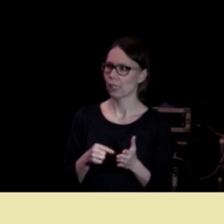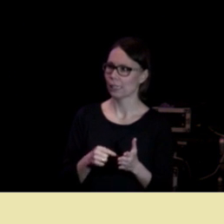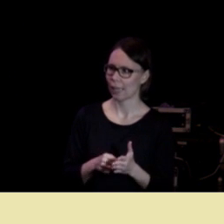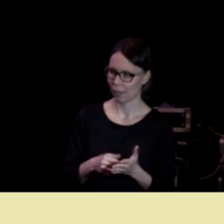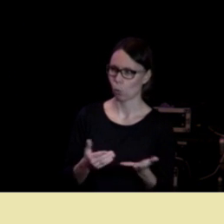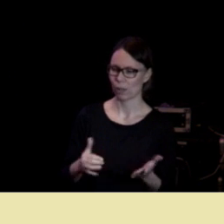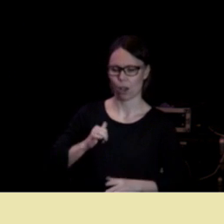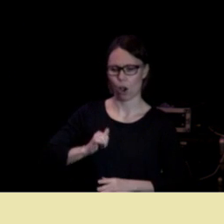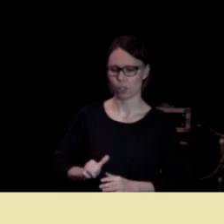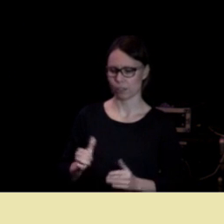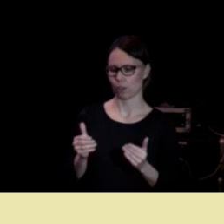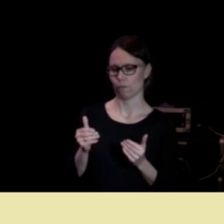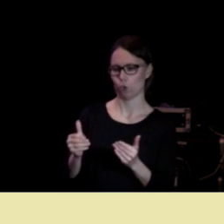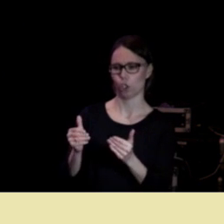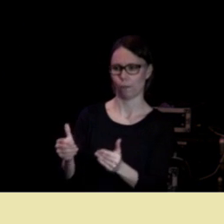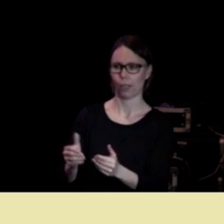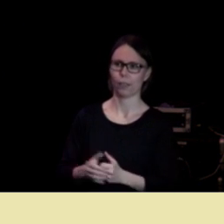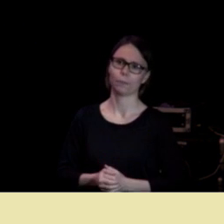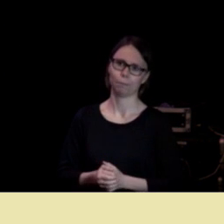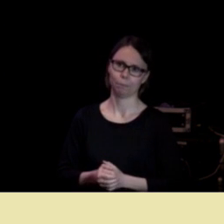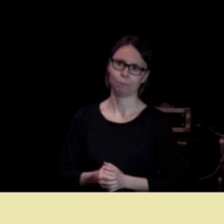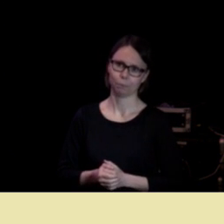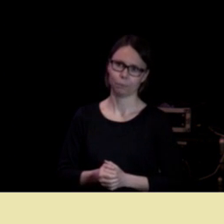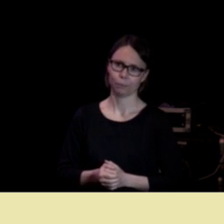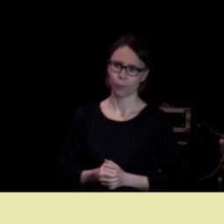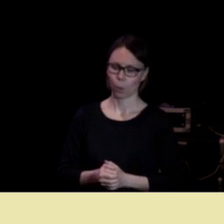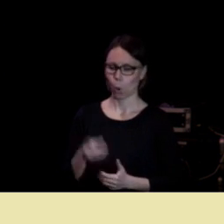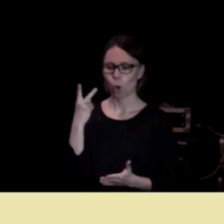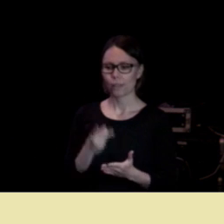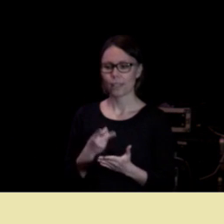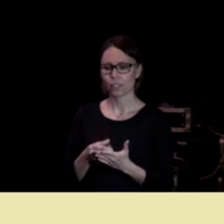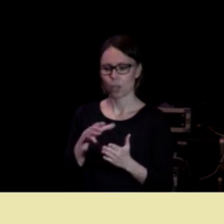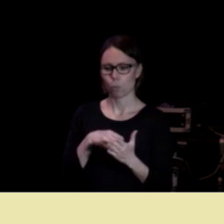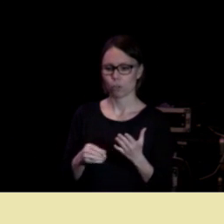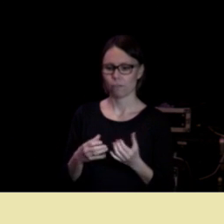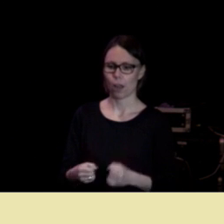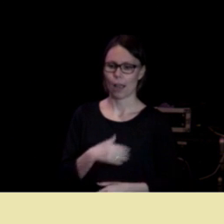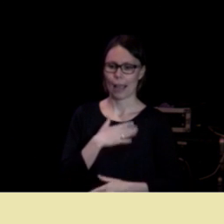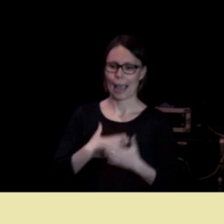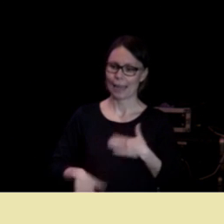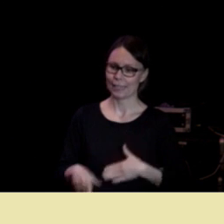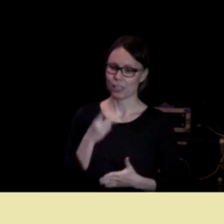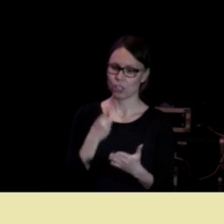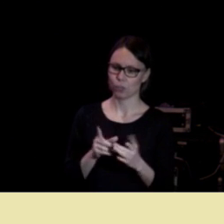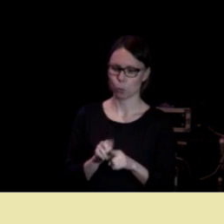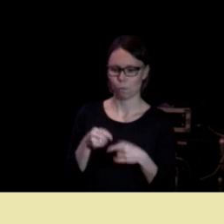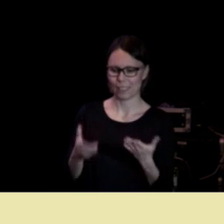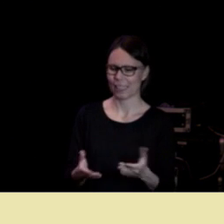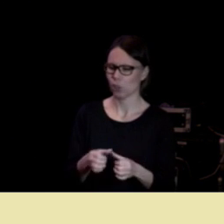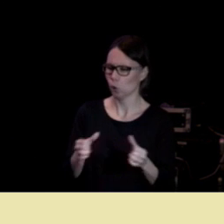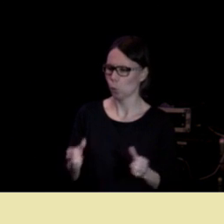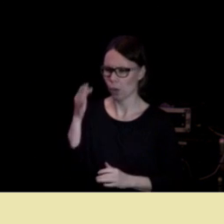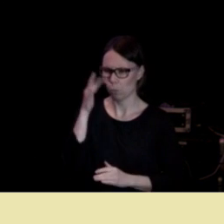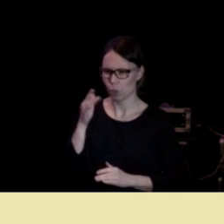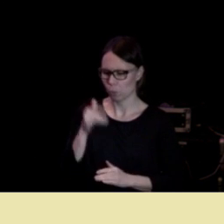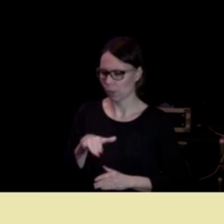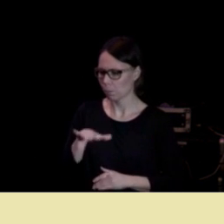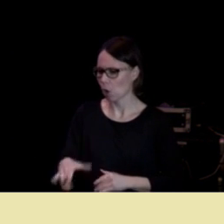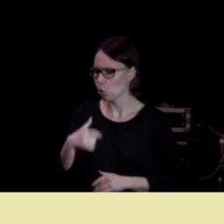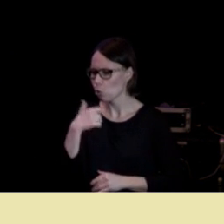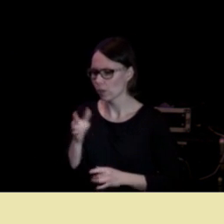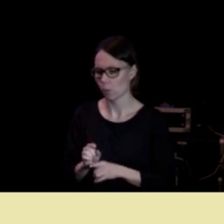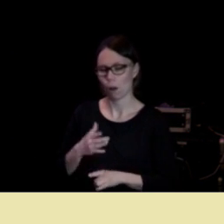en ansvarsforskyvning. Og så kom tilsynsrapporten fra Helsetilsynet som viste en stor bekymring mot at barn og unge